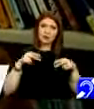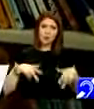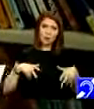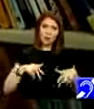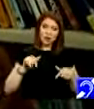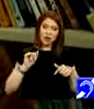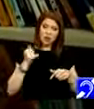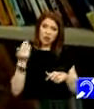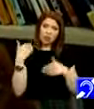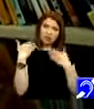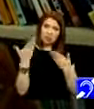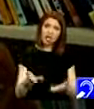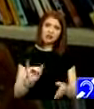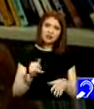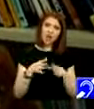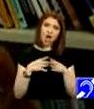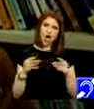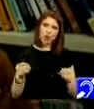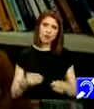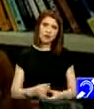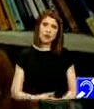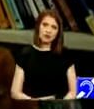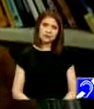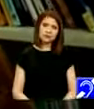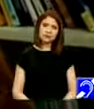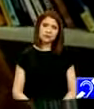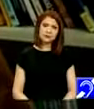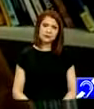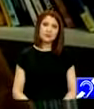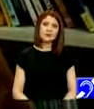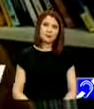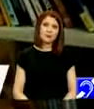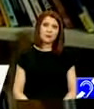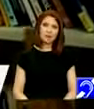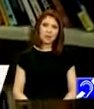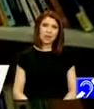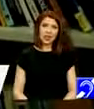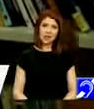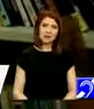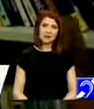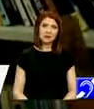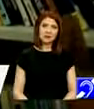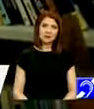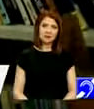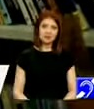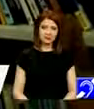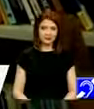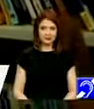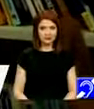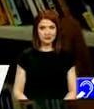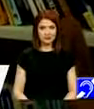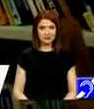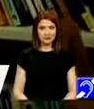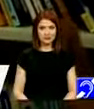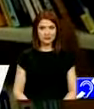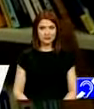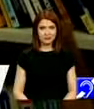we must respect the country where we live now, and with pleasure